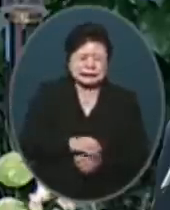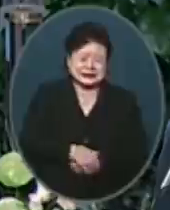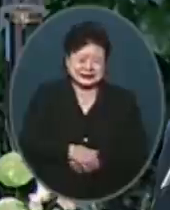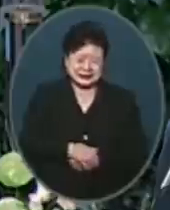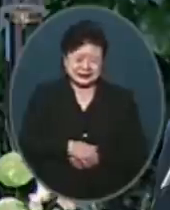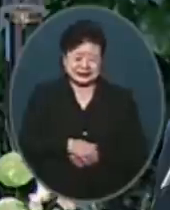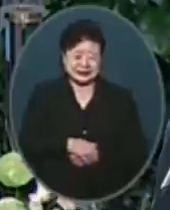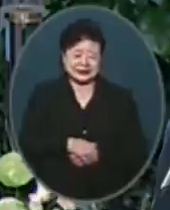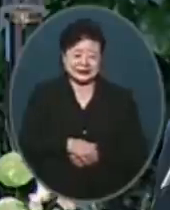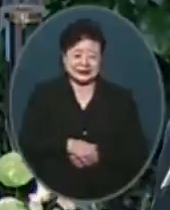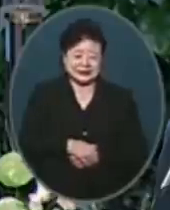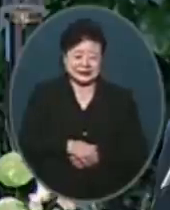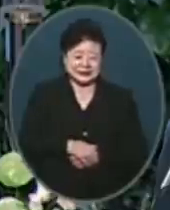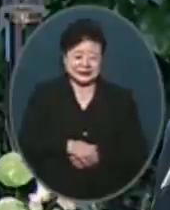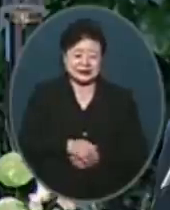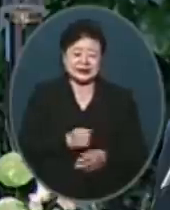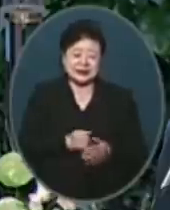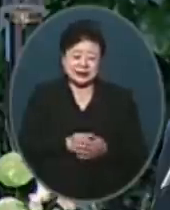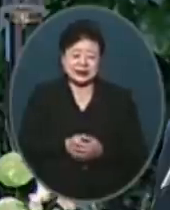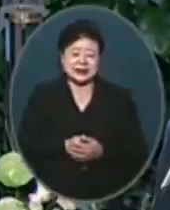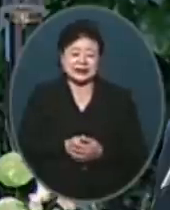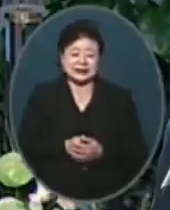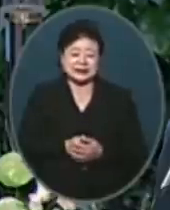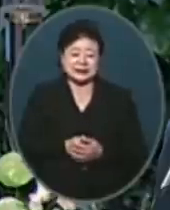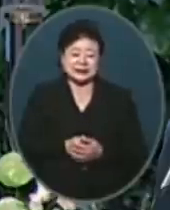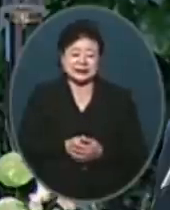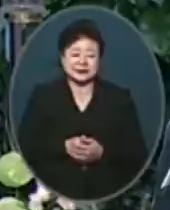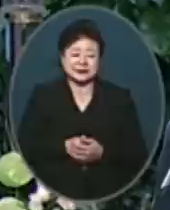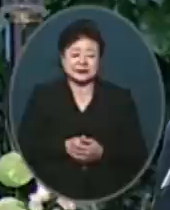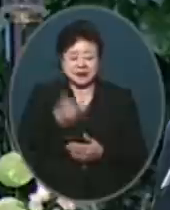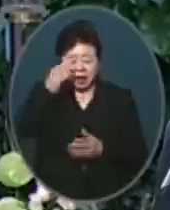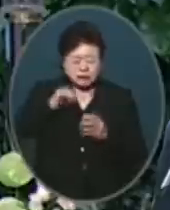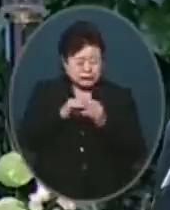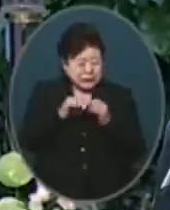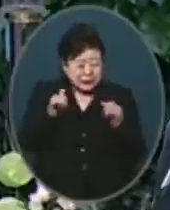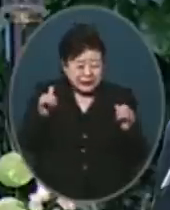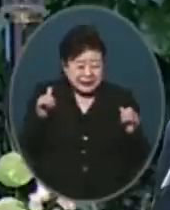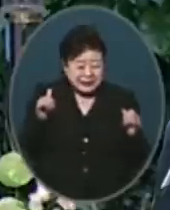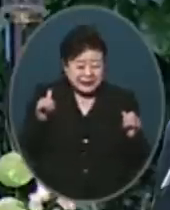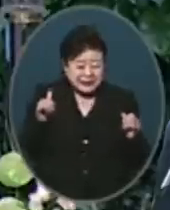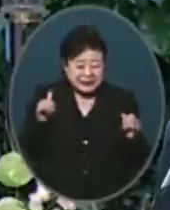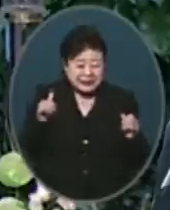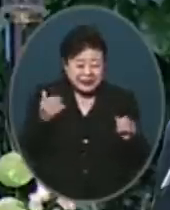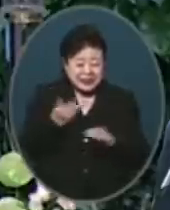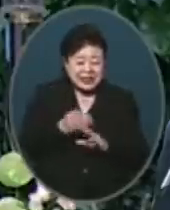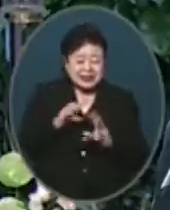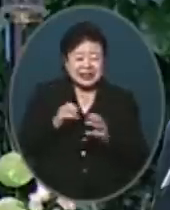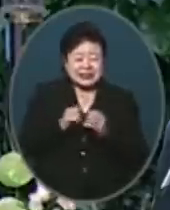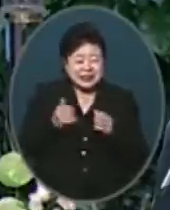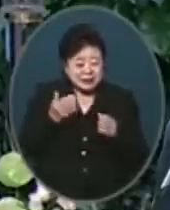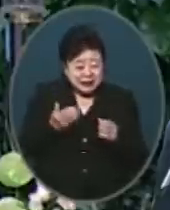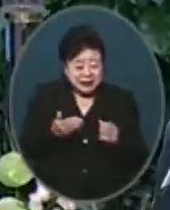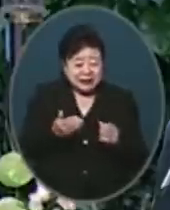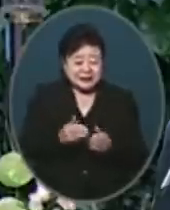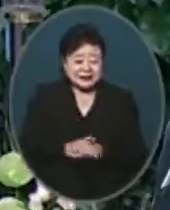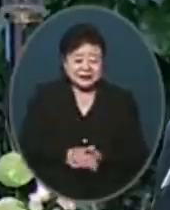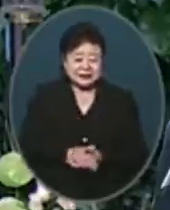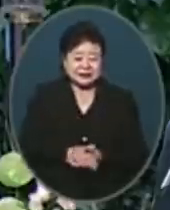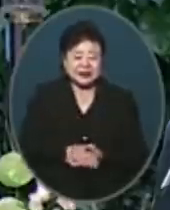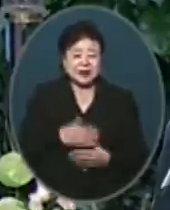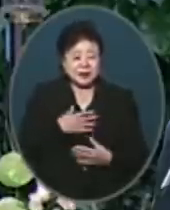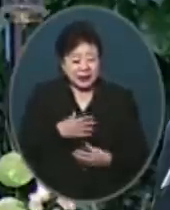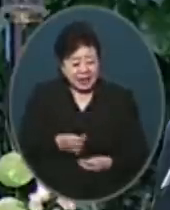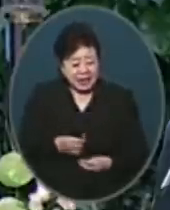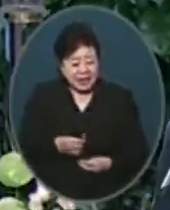것입니다. 그래서 우리 한국 사람들이 외국 사람들에게